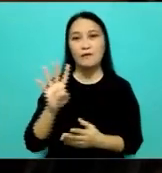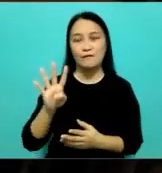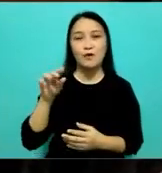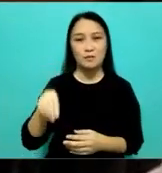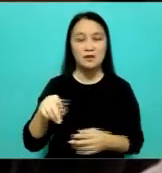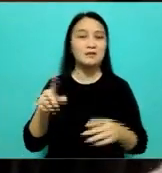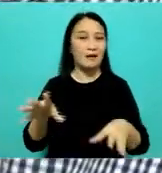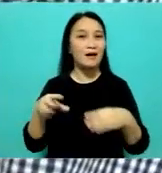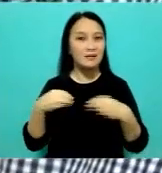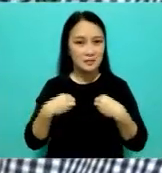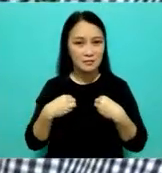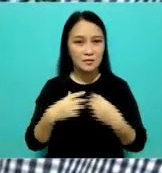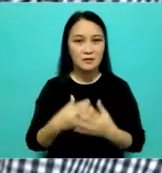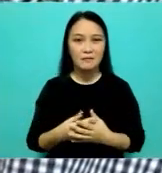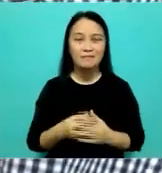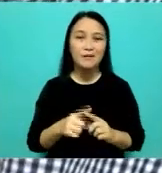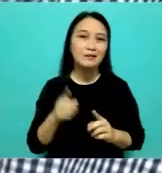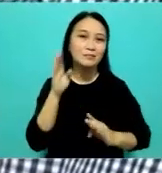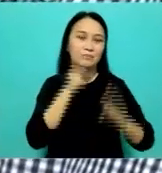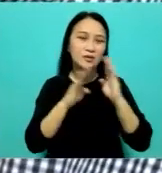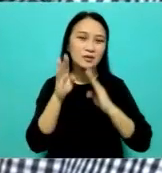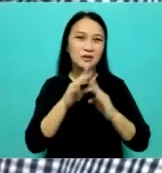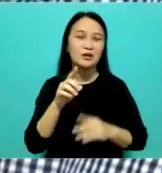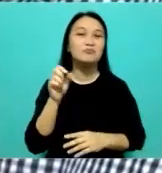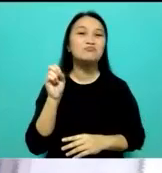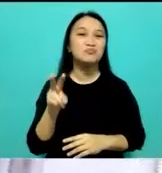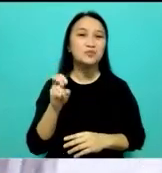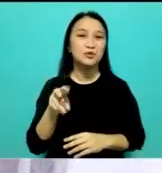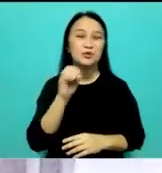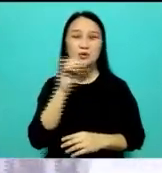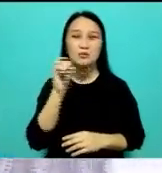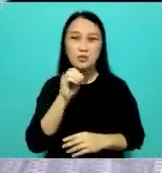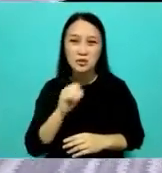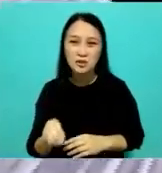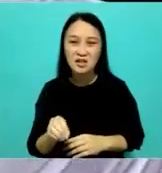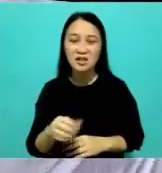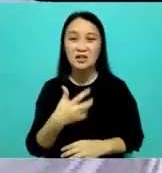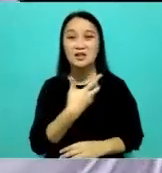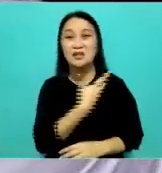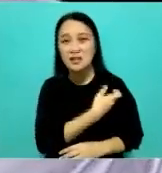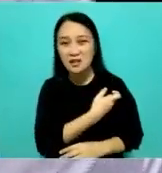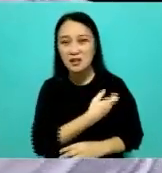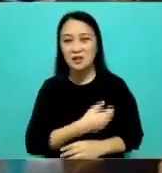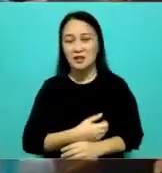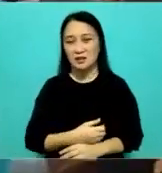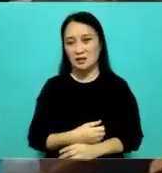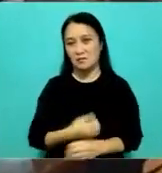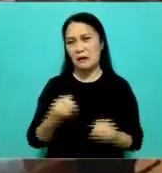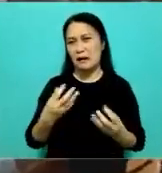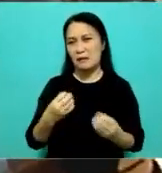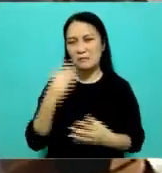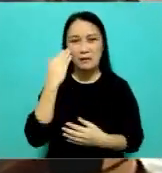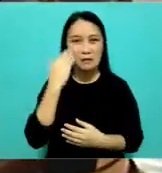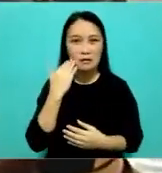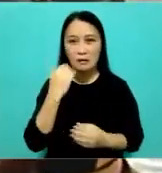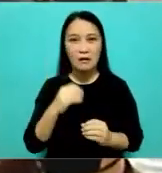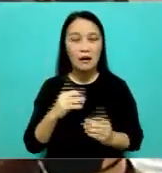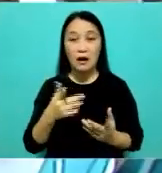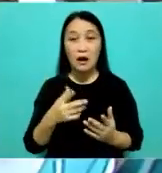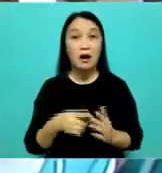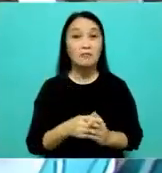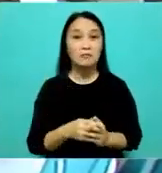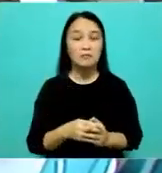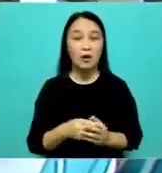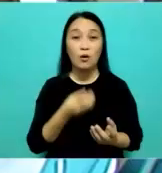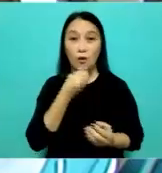Jonathan Malaya, nasa 12% pa lang ng bilang na ito ang bakunado. Kaya ang kanilang panukala, gawing kondisyon ang pagpapabakuna